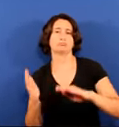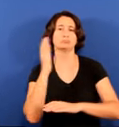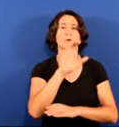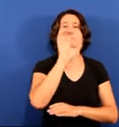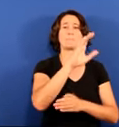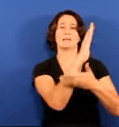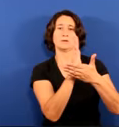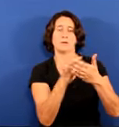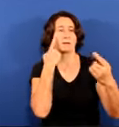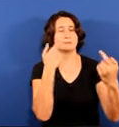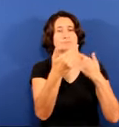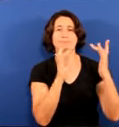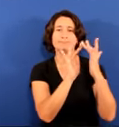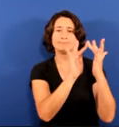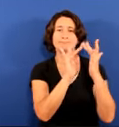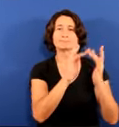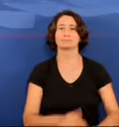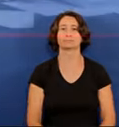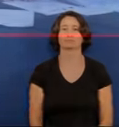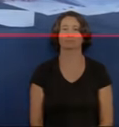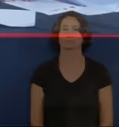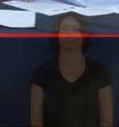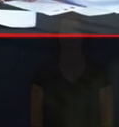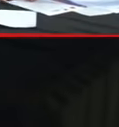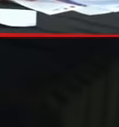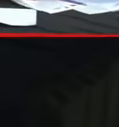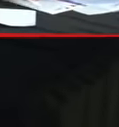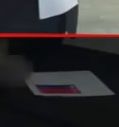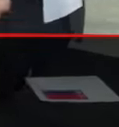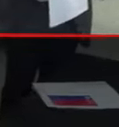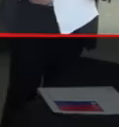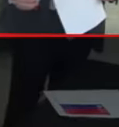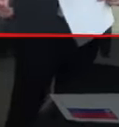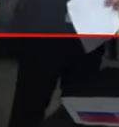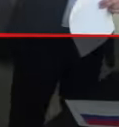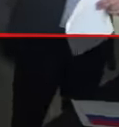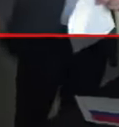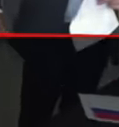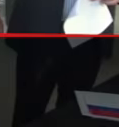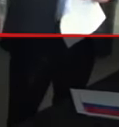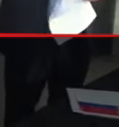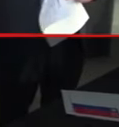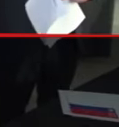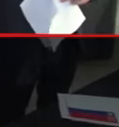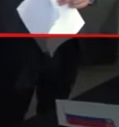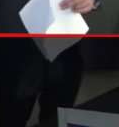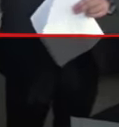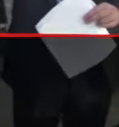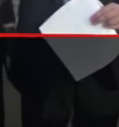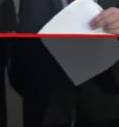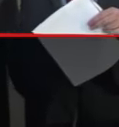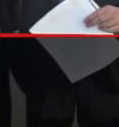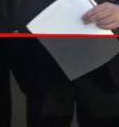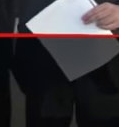du irailaren 24an Aldundiak eta Merkataritza Ganberak antolatutako enpresa misio berri bat abiaraziko dela. Bizkaiko